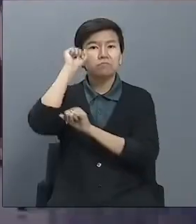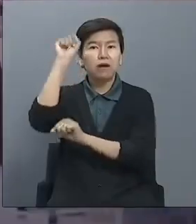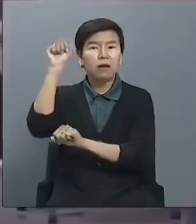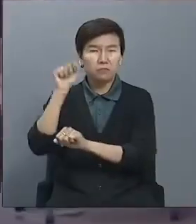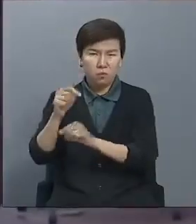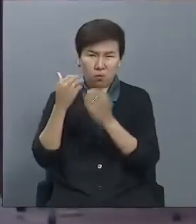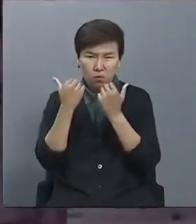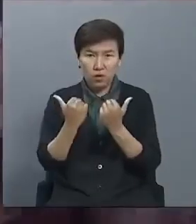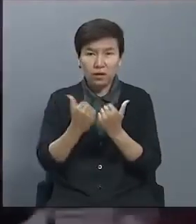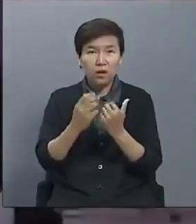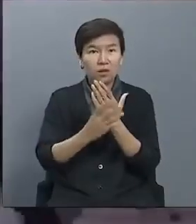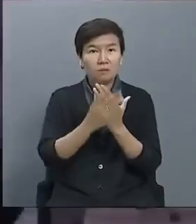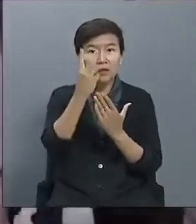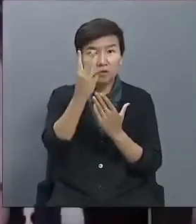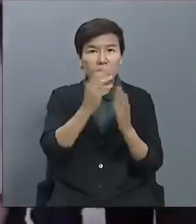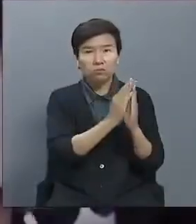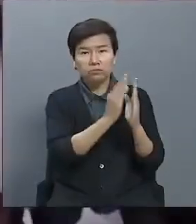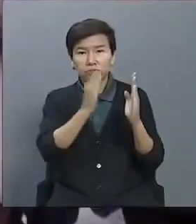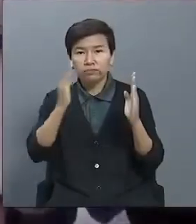คนนายกองรีปริ๊ดโอซานเชซซึ่งเป็นผู้นำสเปนก็เตรียมประกาศภาวะฉุกเฉินเป็นเวลา2